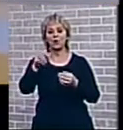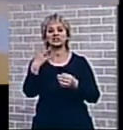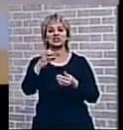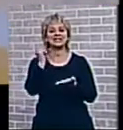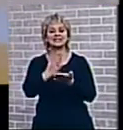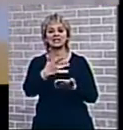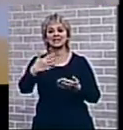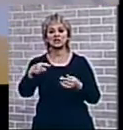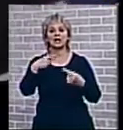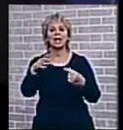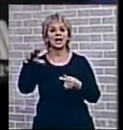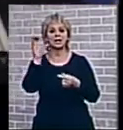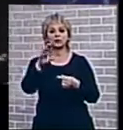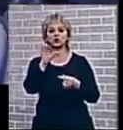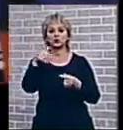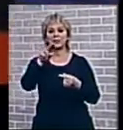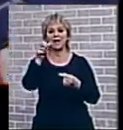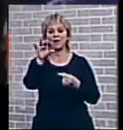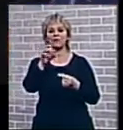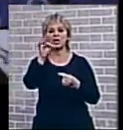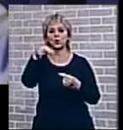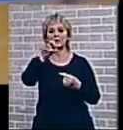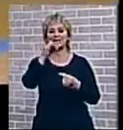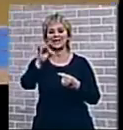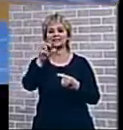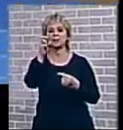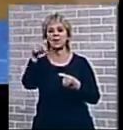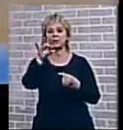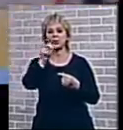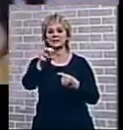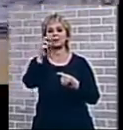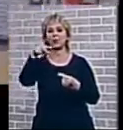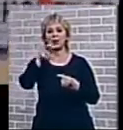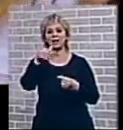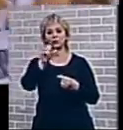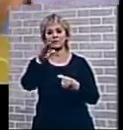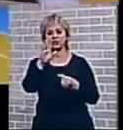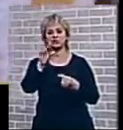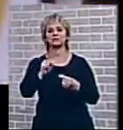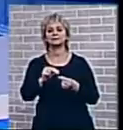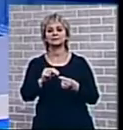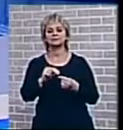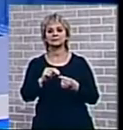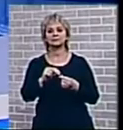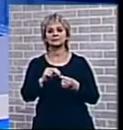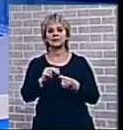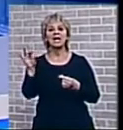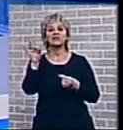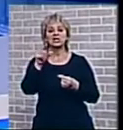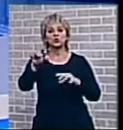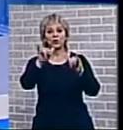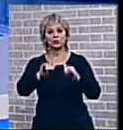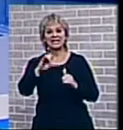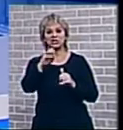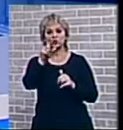голов. По 4 сразу несколько гандболисток – Судакова, Родригес, Барбросса и Булатович. В Ростовском